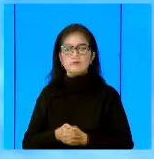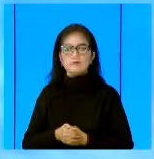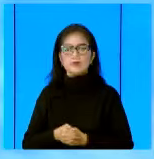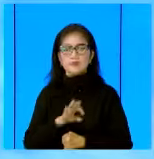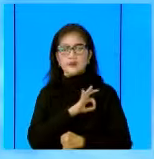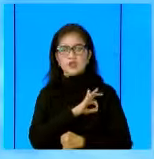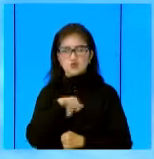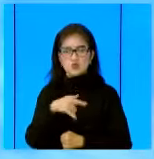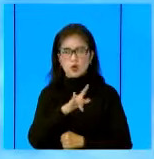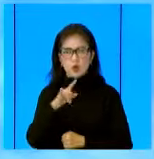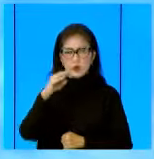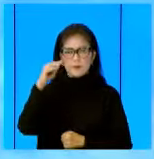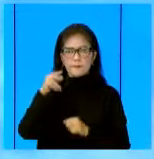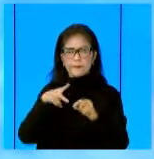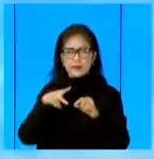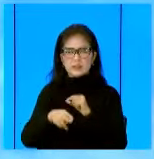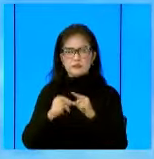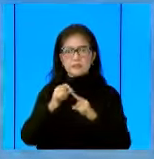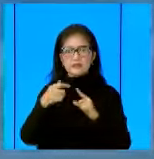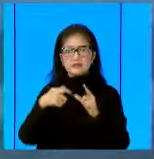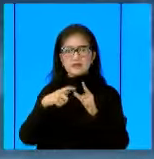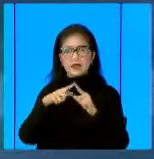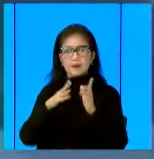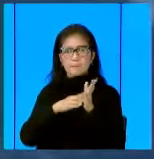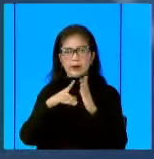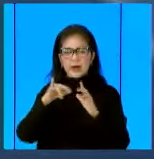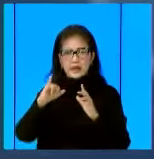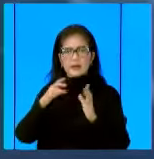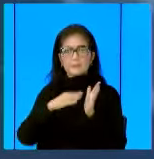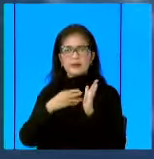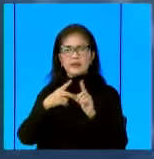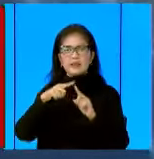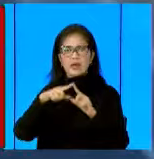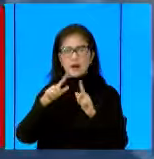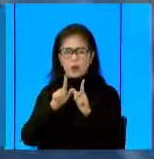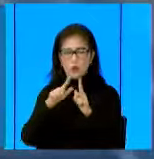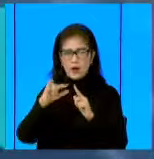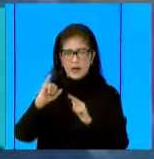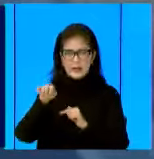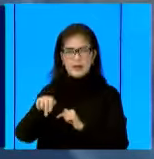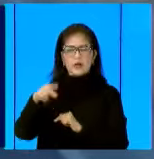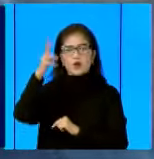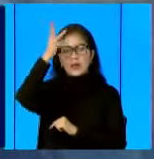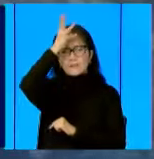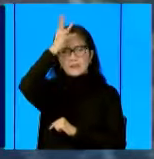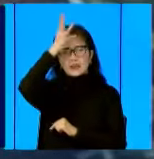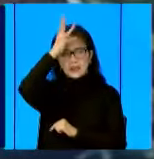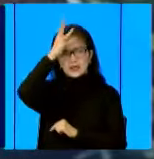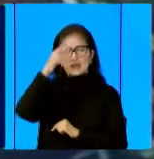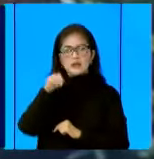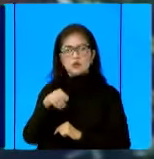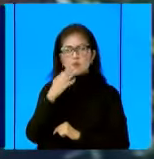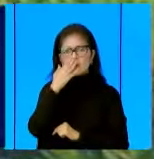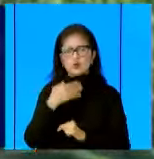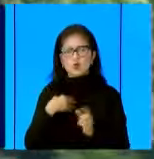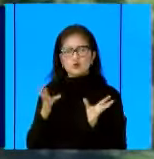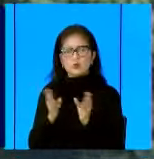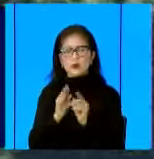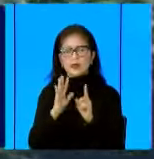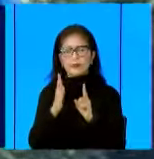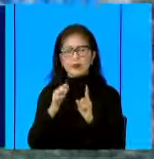Presiden Jokowi pagi ini meresmikan persemaian mentawir di penajam pasar utara Kalimantan Timur persemaian mentawir memiliki kapasitas 15 juta